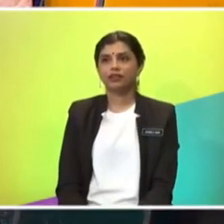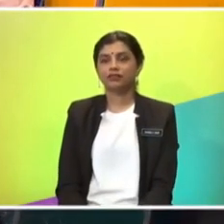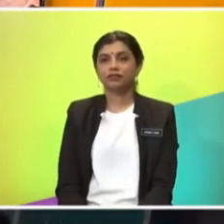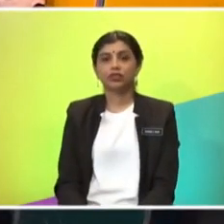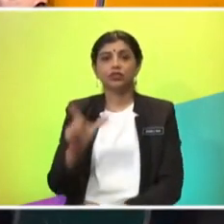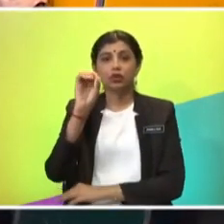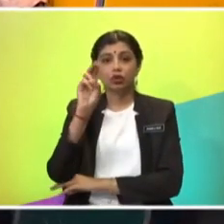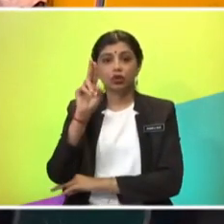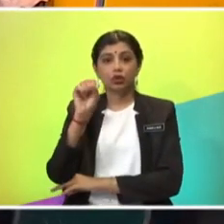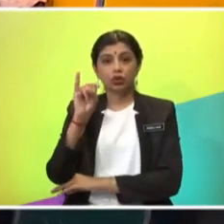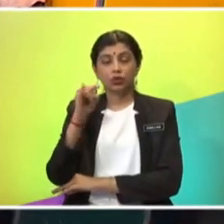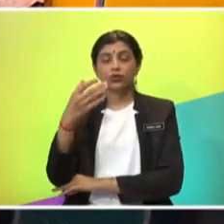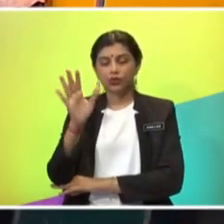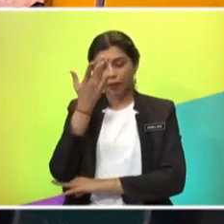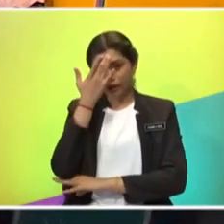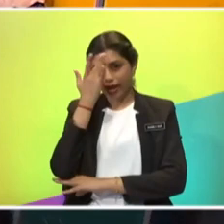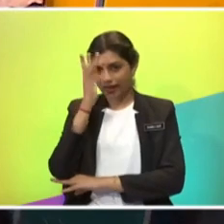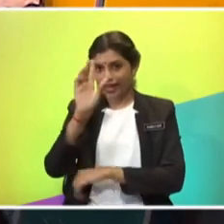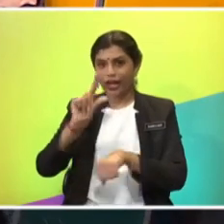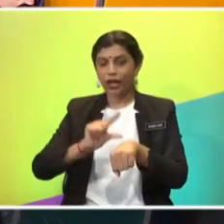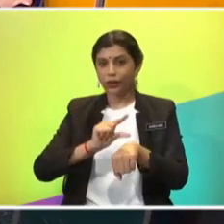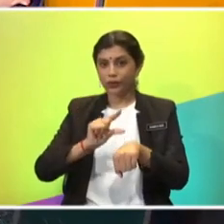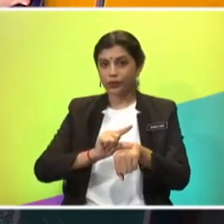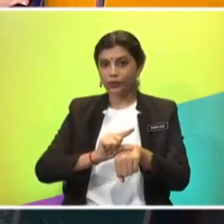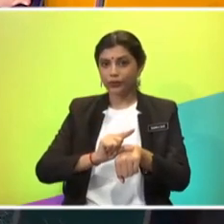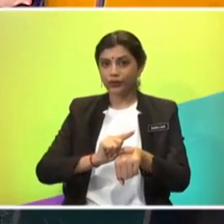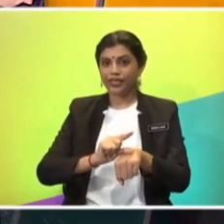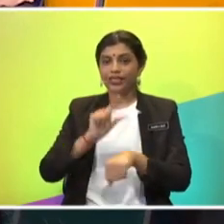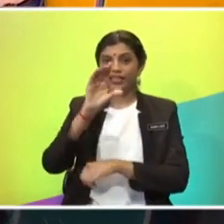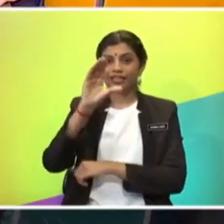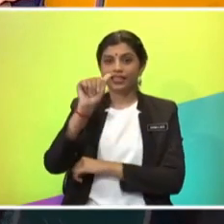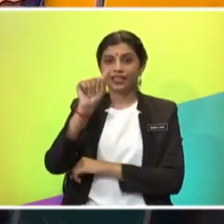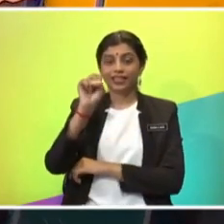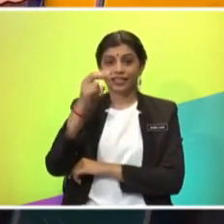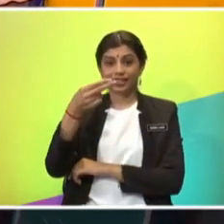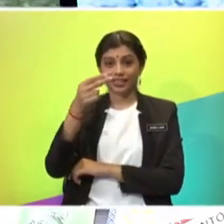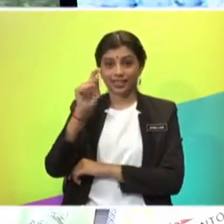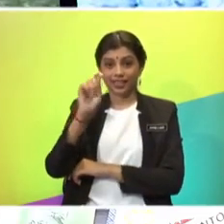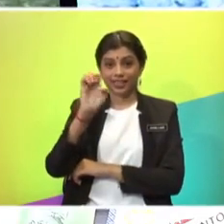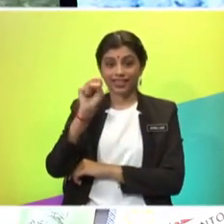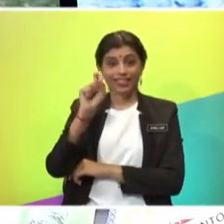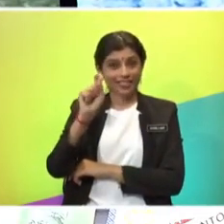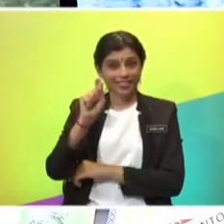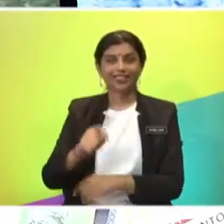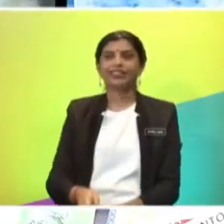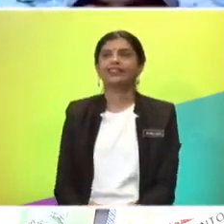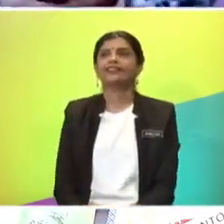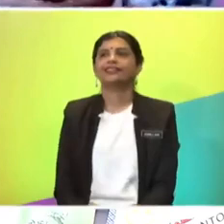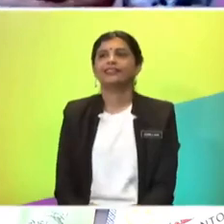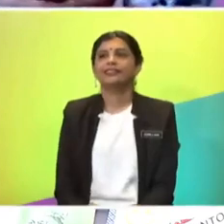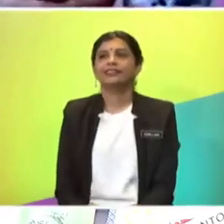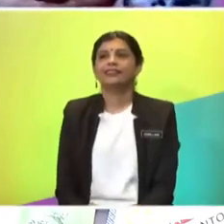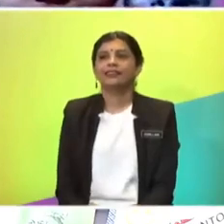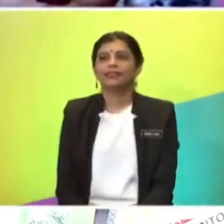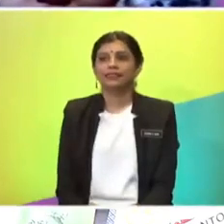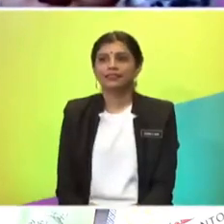mahir menggunakan peralatan cash test ni. Baik, itu kita kata bergunanya peralatan-peralatan